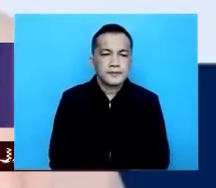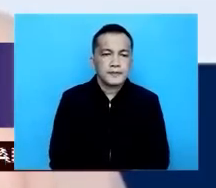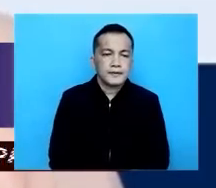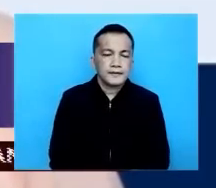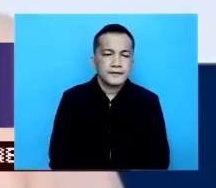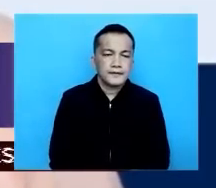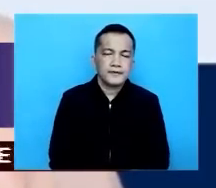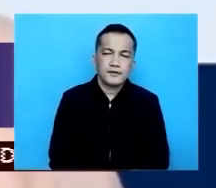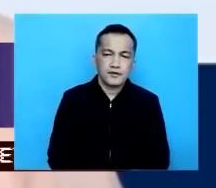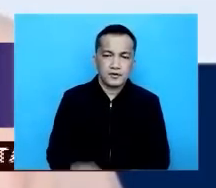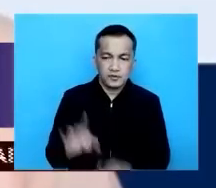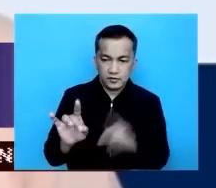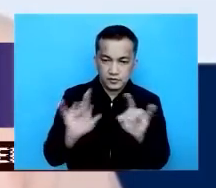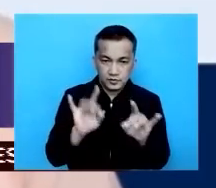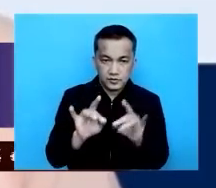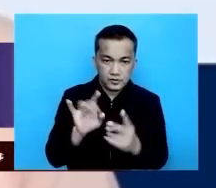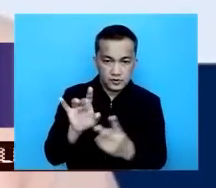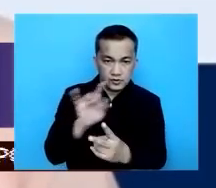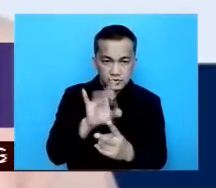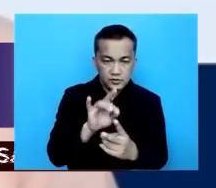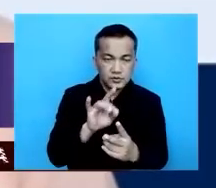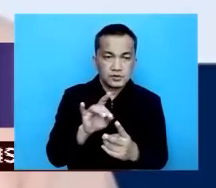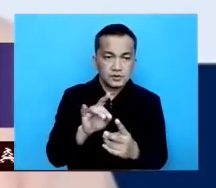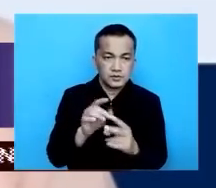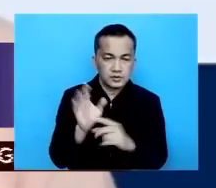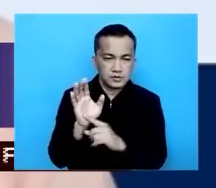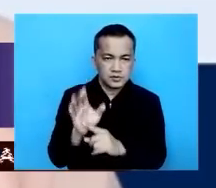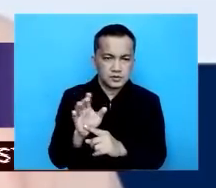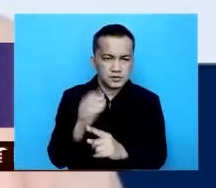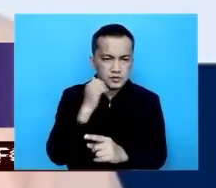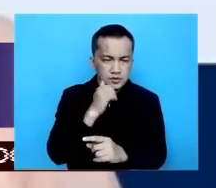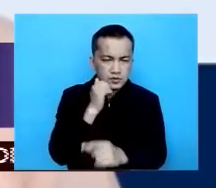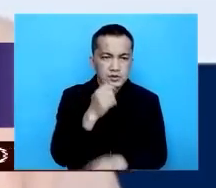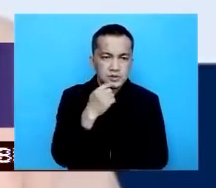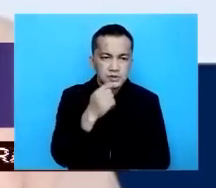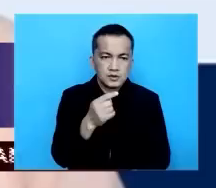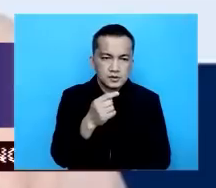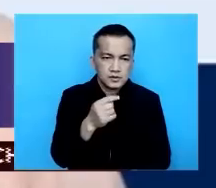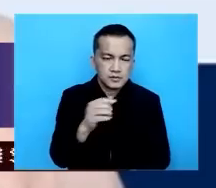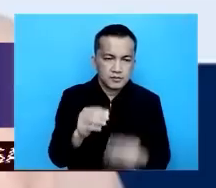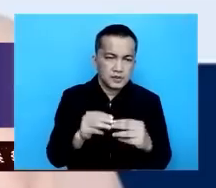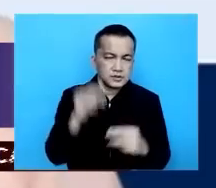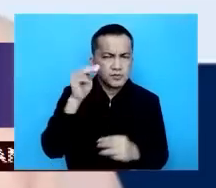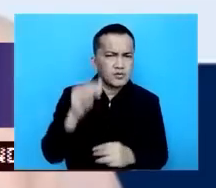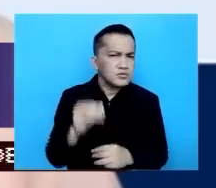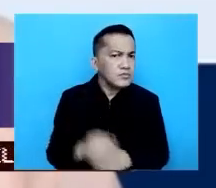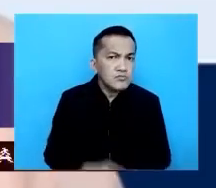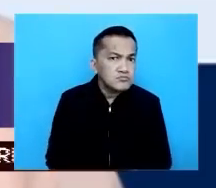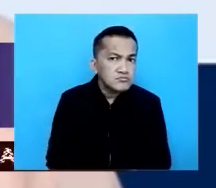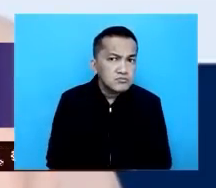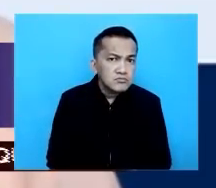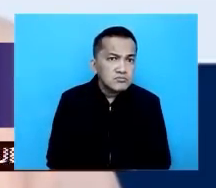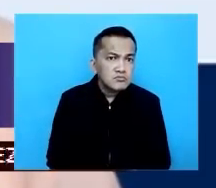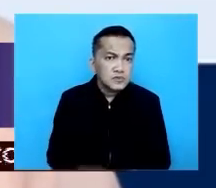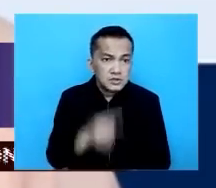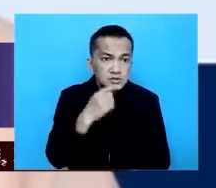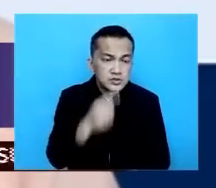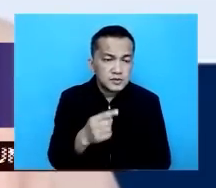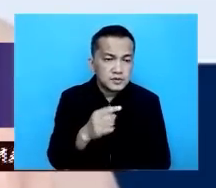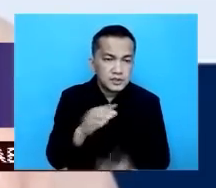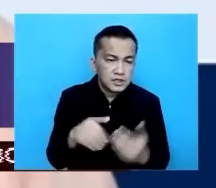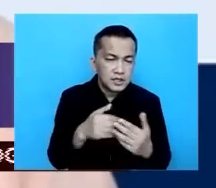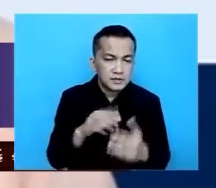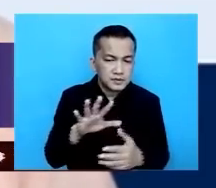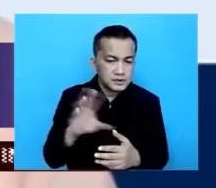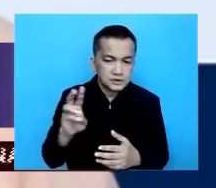options kasi yung pinapakita nilang options, lagi nilang sinasabi at the maximum. Sinasabi nila na lahat na ng 56